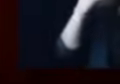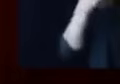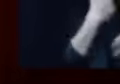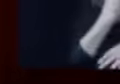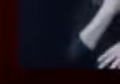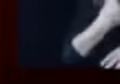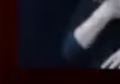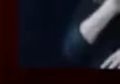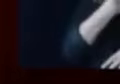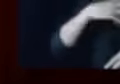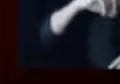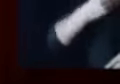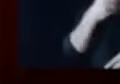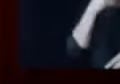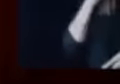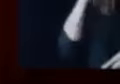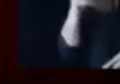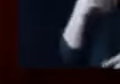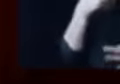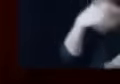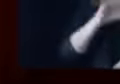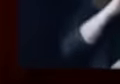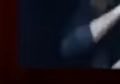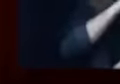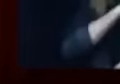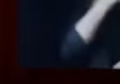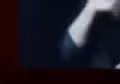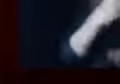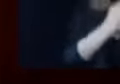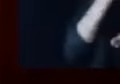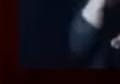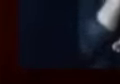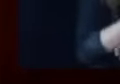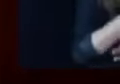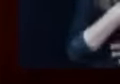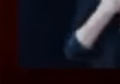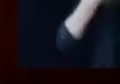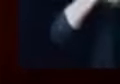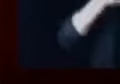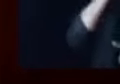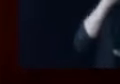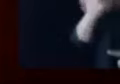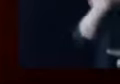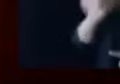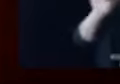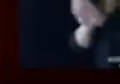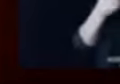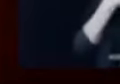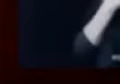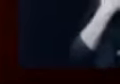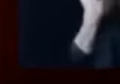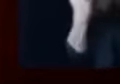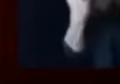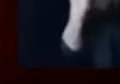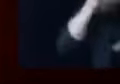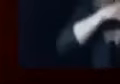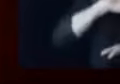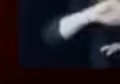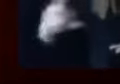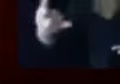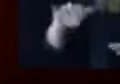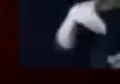persino attaccando il centrodestra. Tra l'altro si era preso i meriti, non si capisce di cosa, dato che il centrosinistra